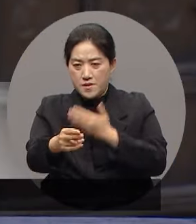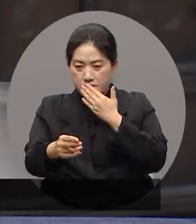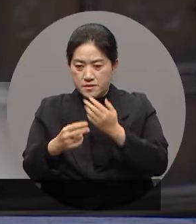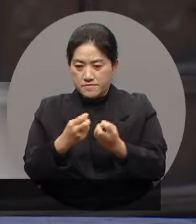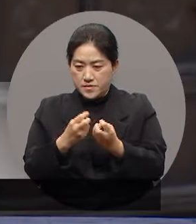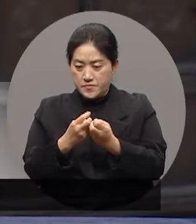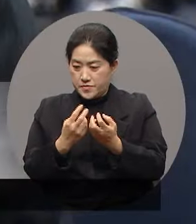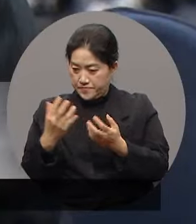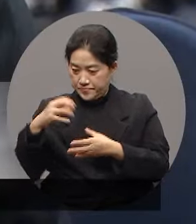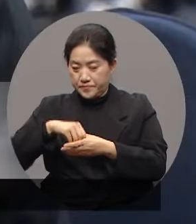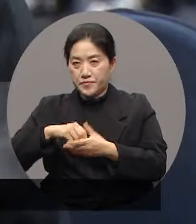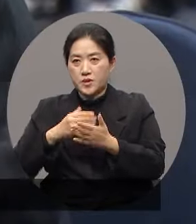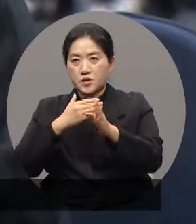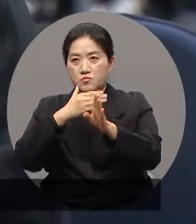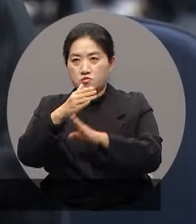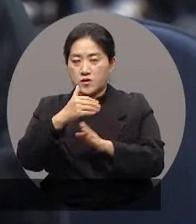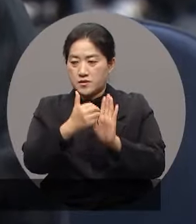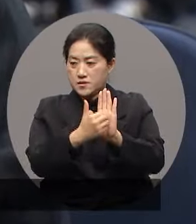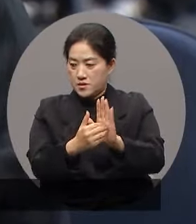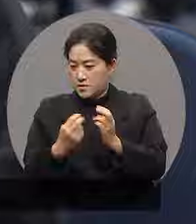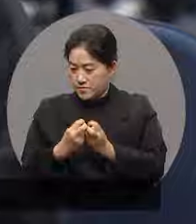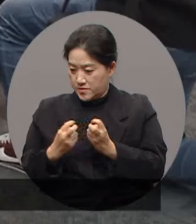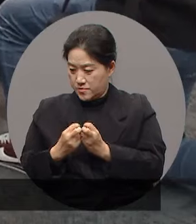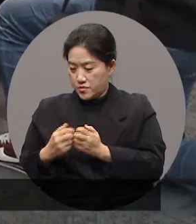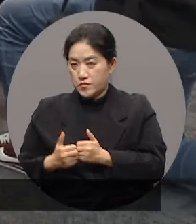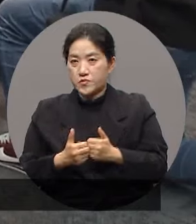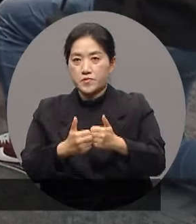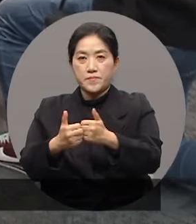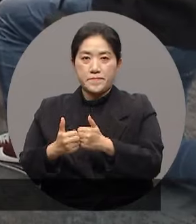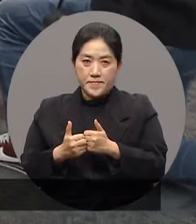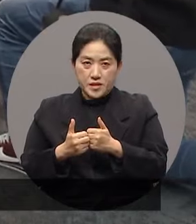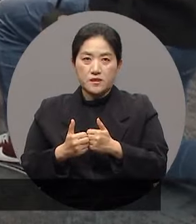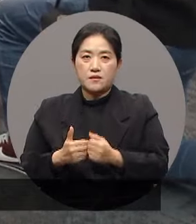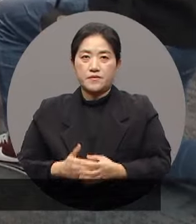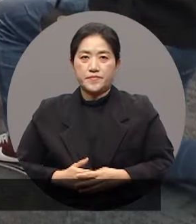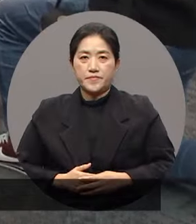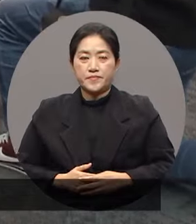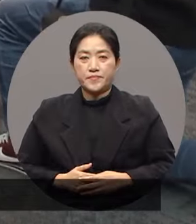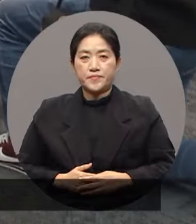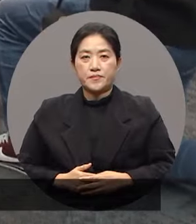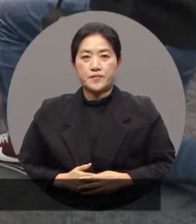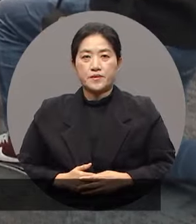조치를 포함해 대북 공조 방안을 논의했습니다. MBC 뉴스 신수아입니다.